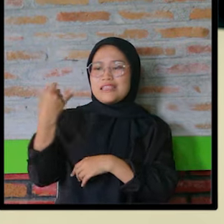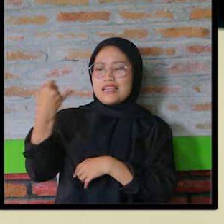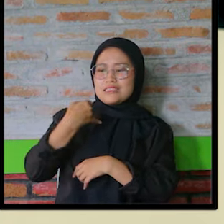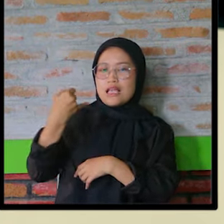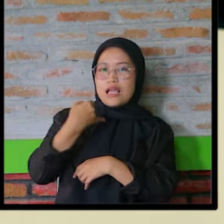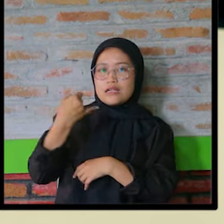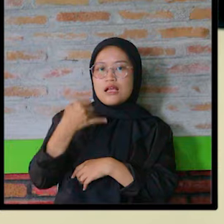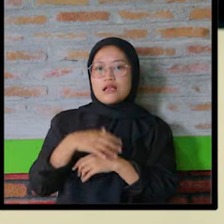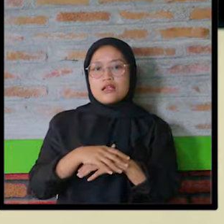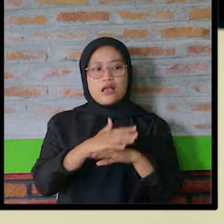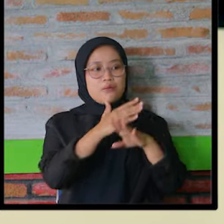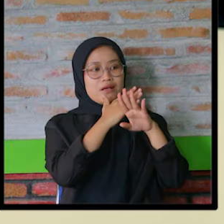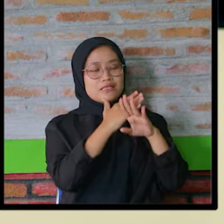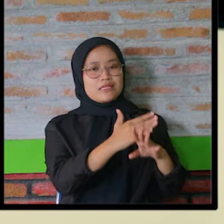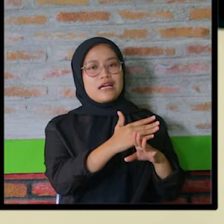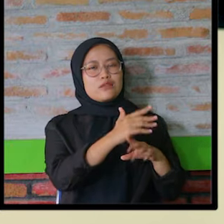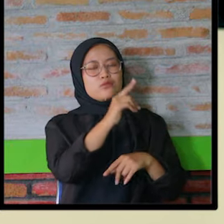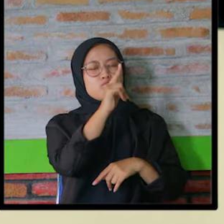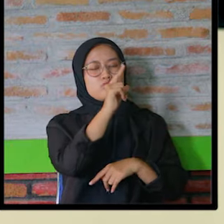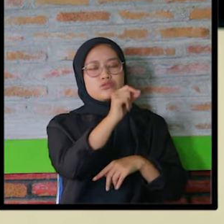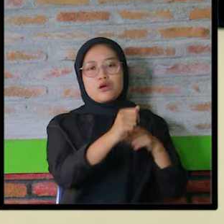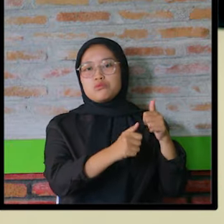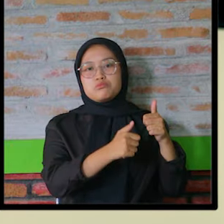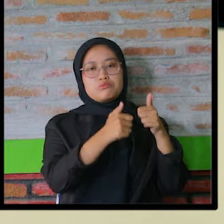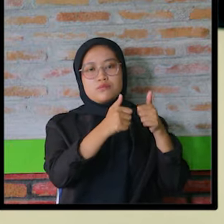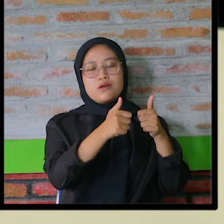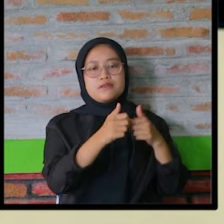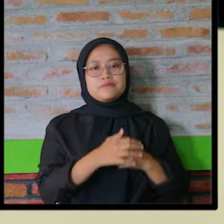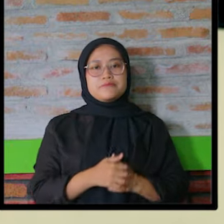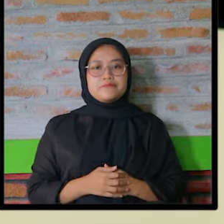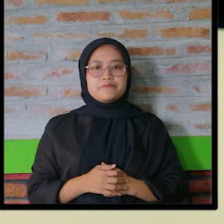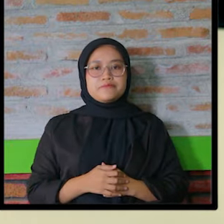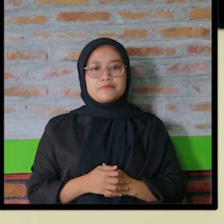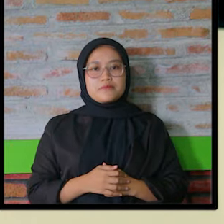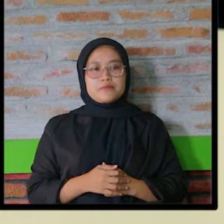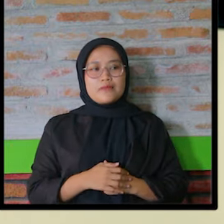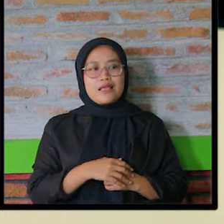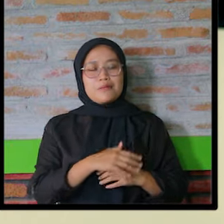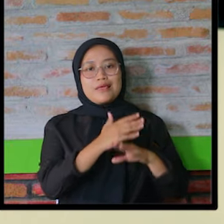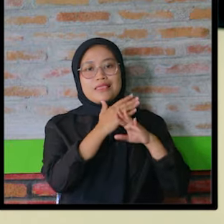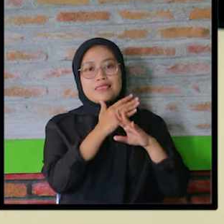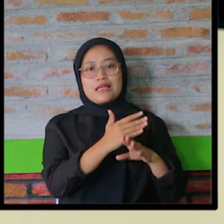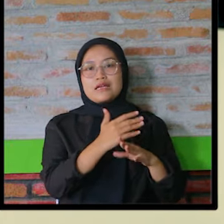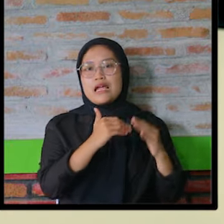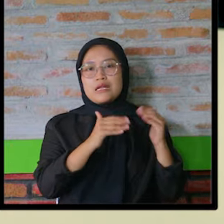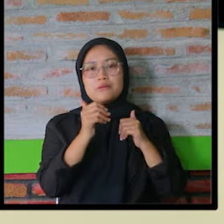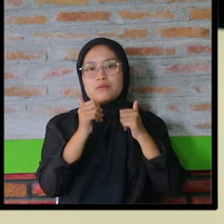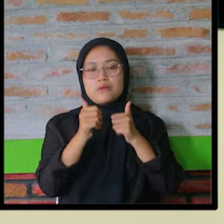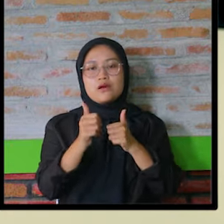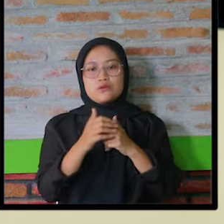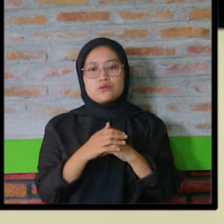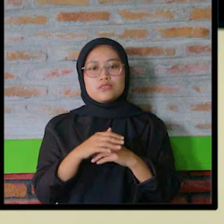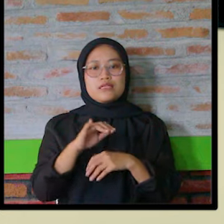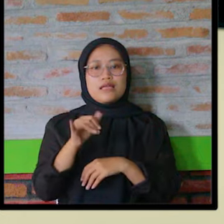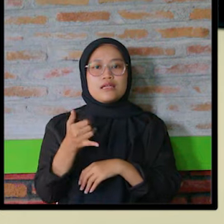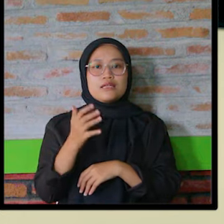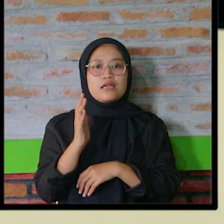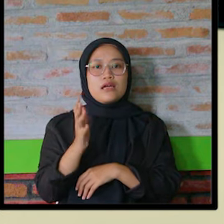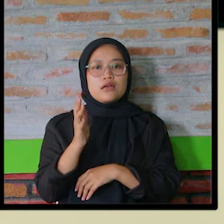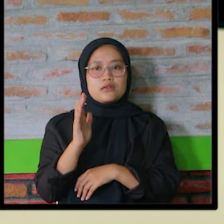gitu ya namanya mencegah kan jauh lebih baik ya gitu kan Mencegah lebih baik jadi kalau